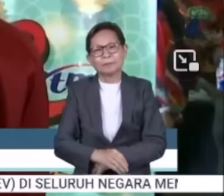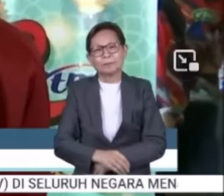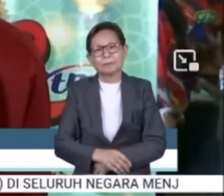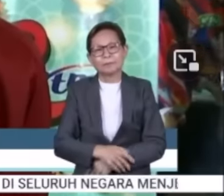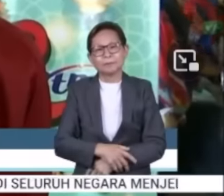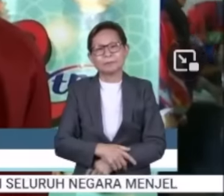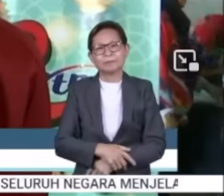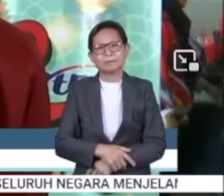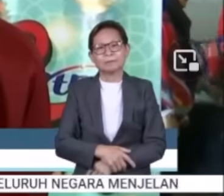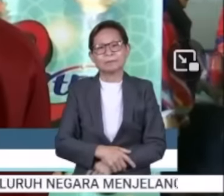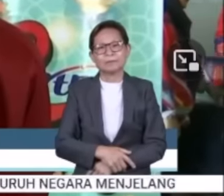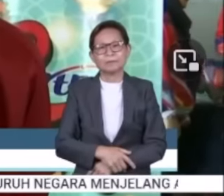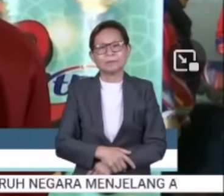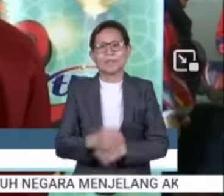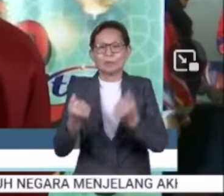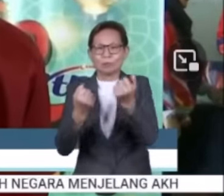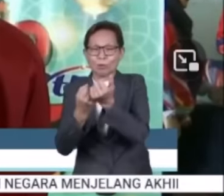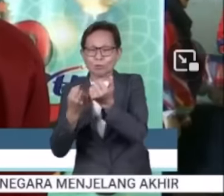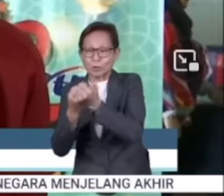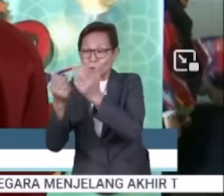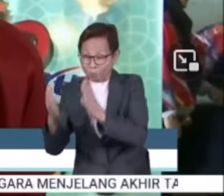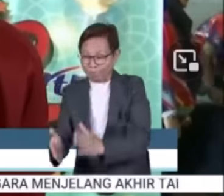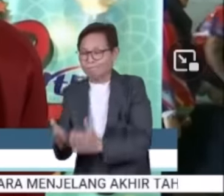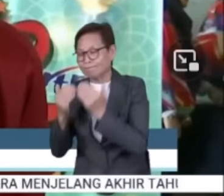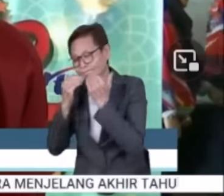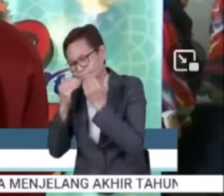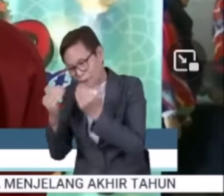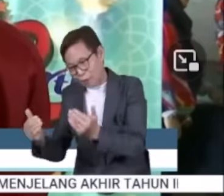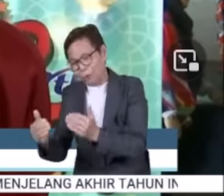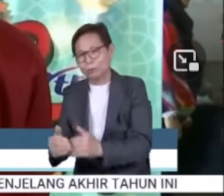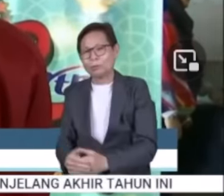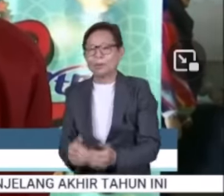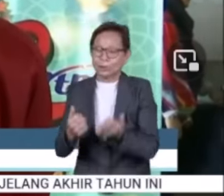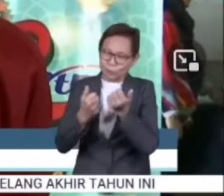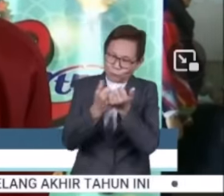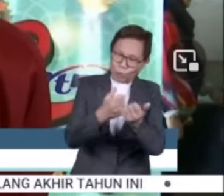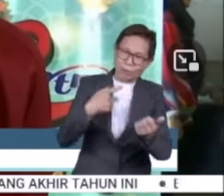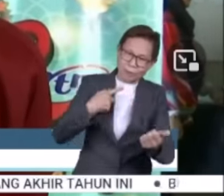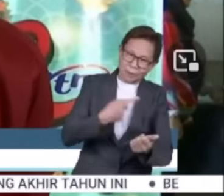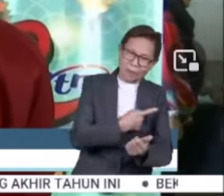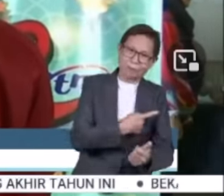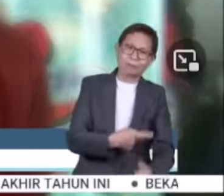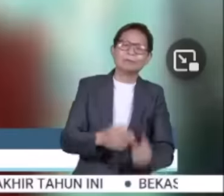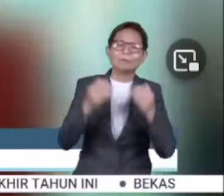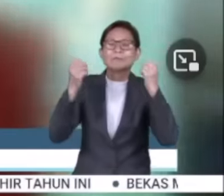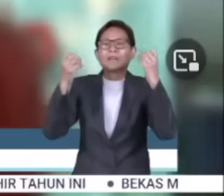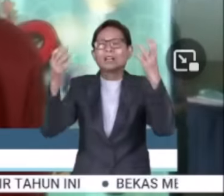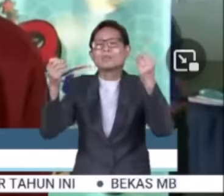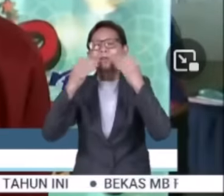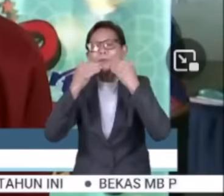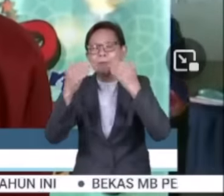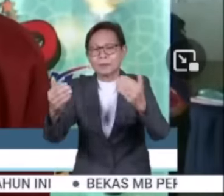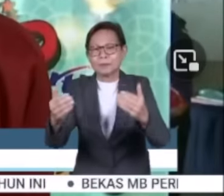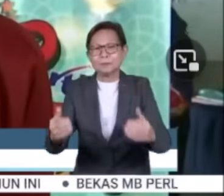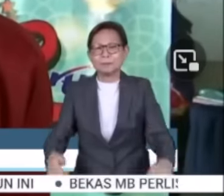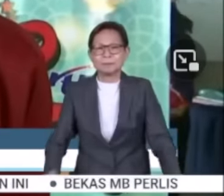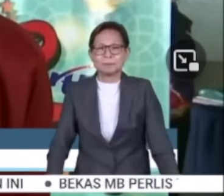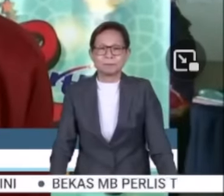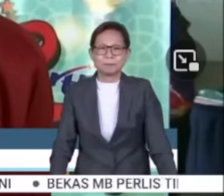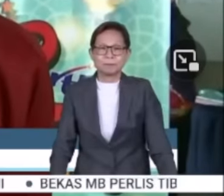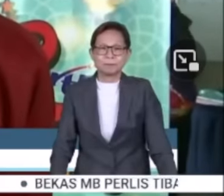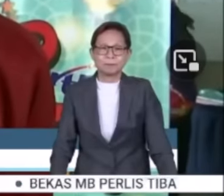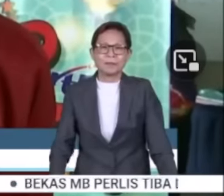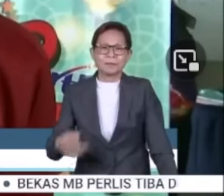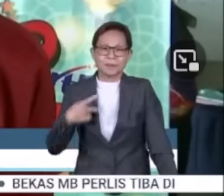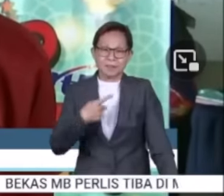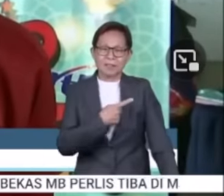penyumpang-penyumpang sponsor-sponsor lah yang bagi semangat kita. Terima kasih banyak-banyak. Pasal apa, yang benda